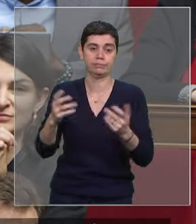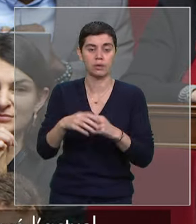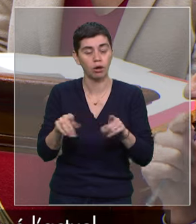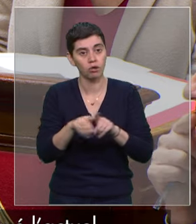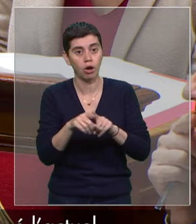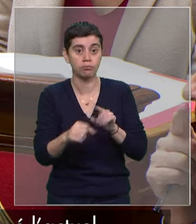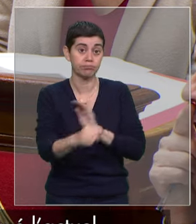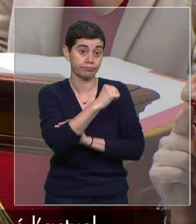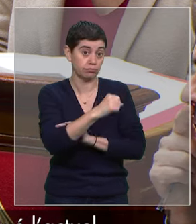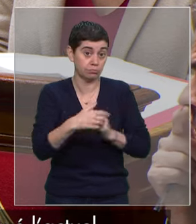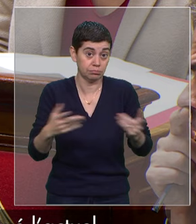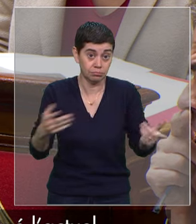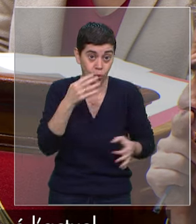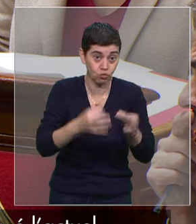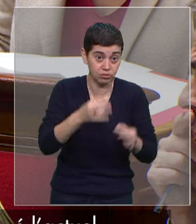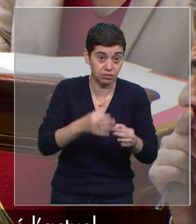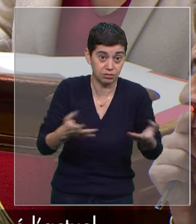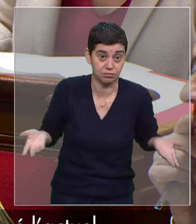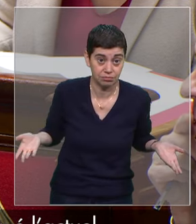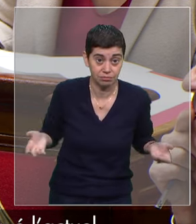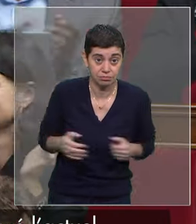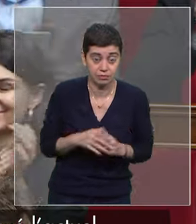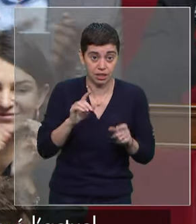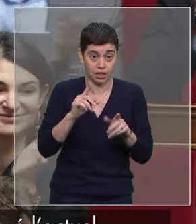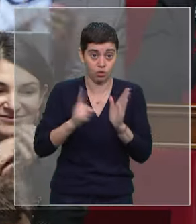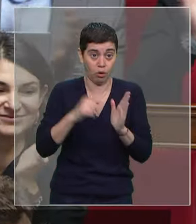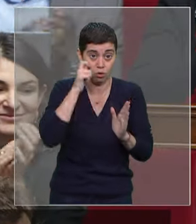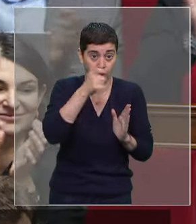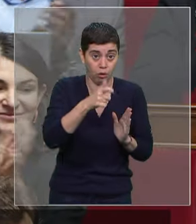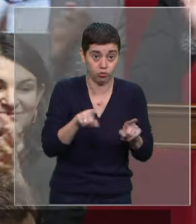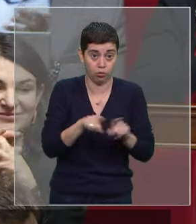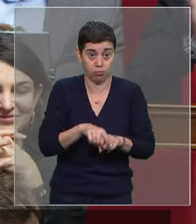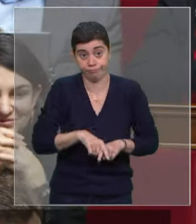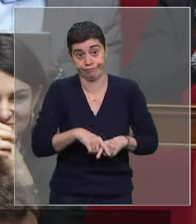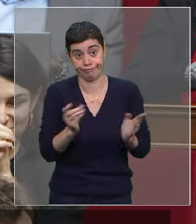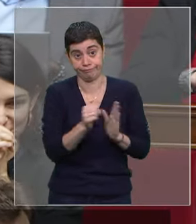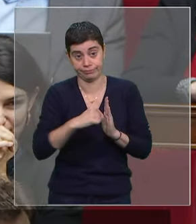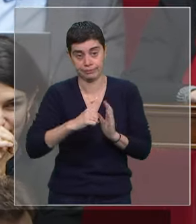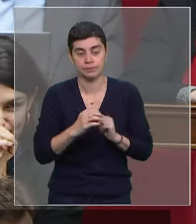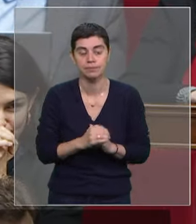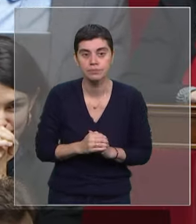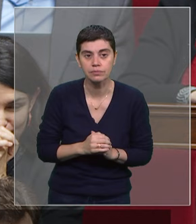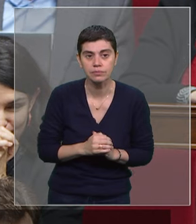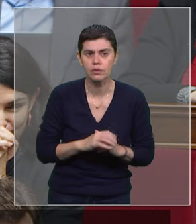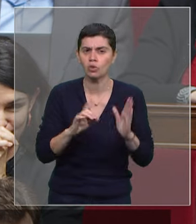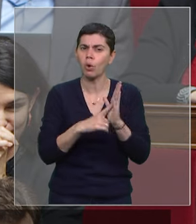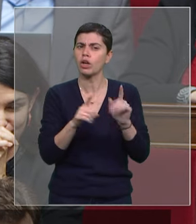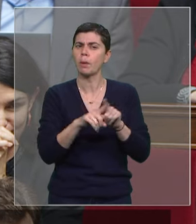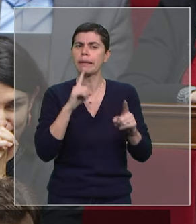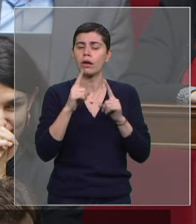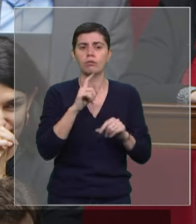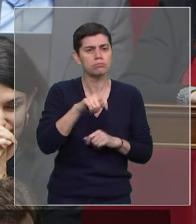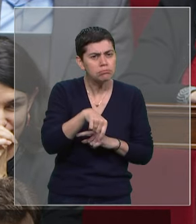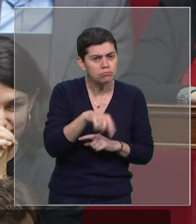l'idée de justice ainsi qu'à la cohérence du droit. Avec cette erreur manifeste de droit, le pourvoi en cassation semblait